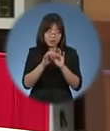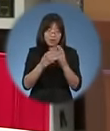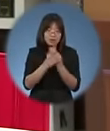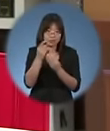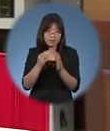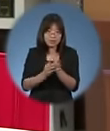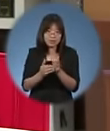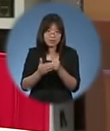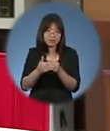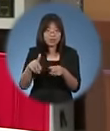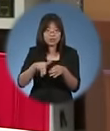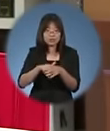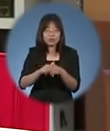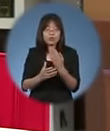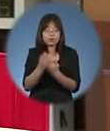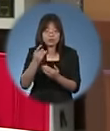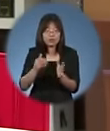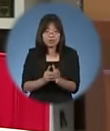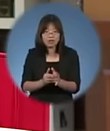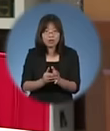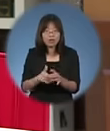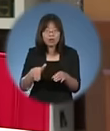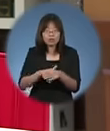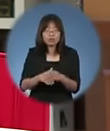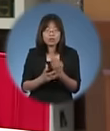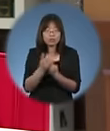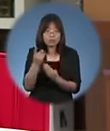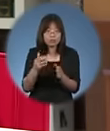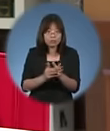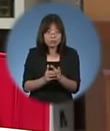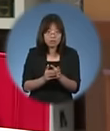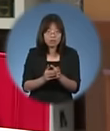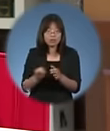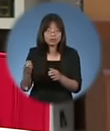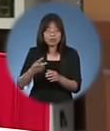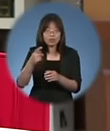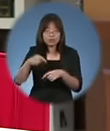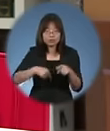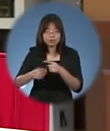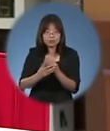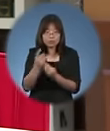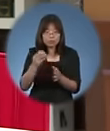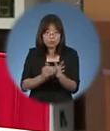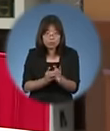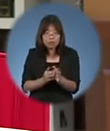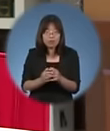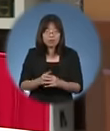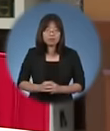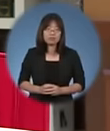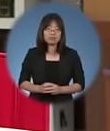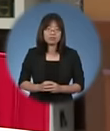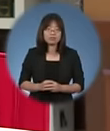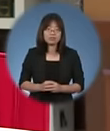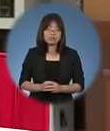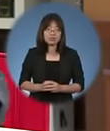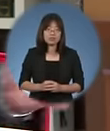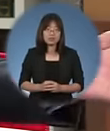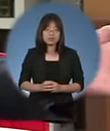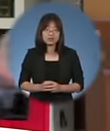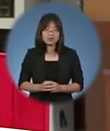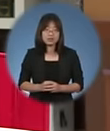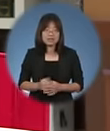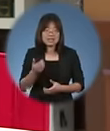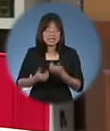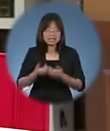되면서 종교가 통일이 됩니다. 문화가 통일이 됩니다. 그리고 정치가 통일이 돼요. 그러면서 이질적인 존재들은